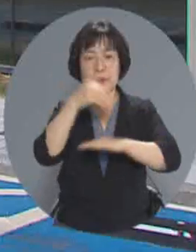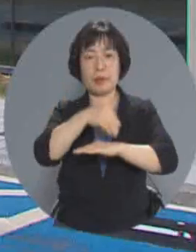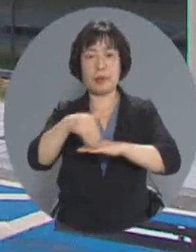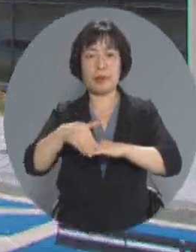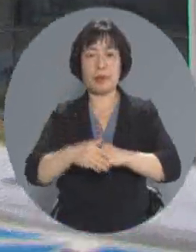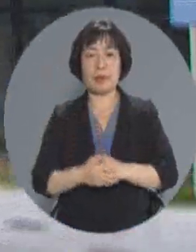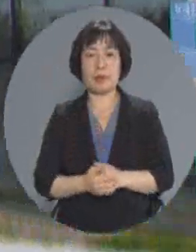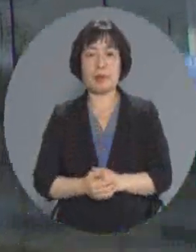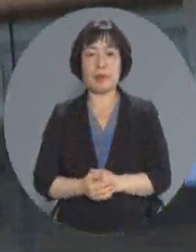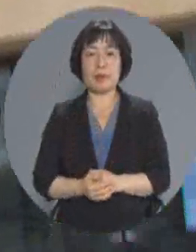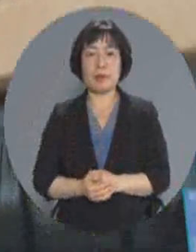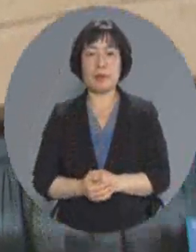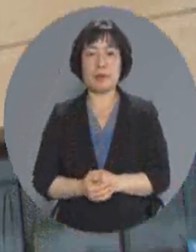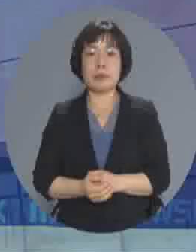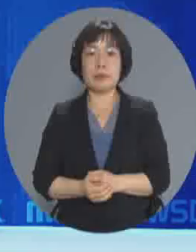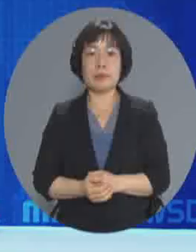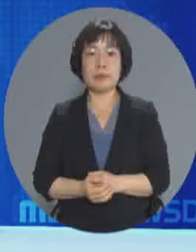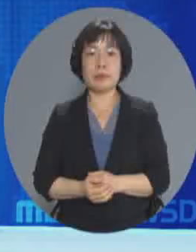예정입니다.